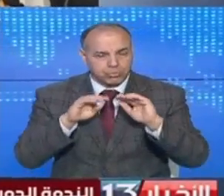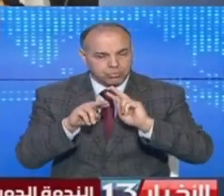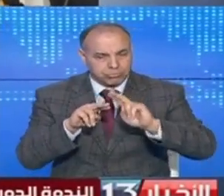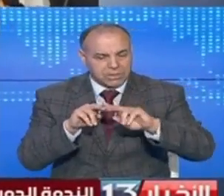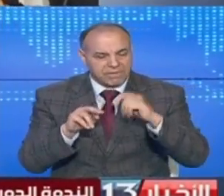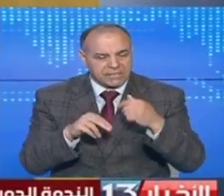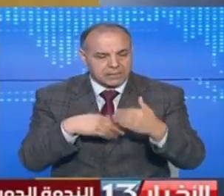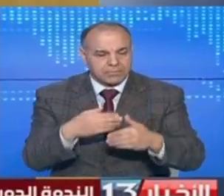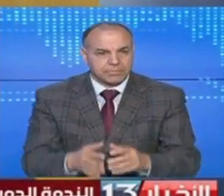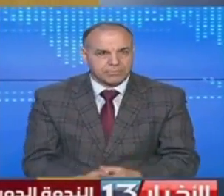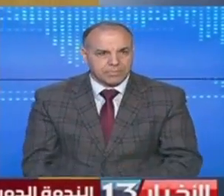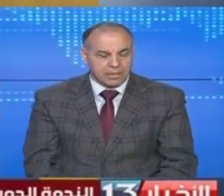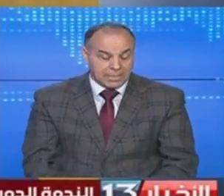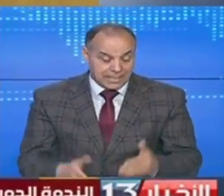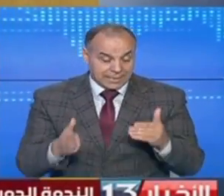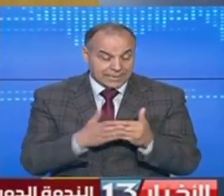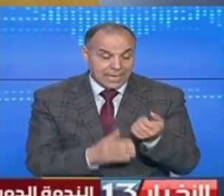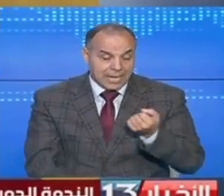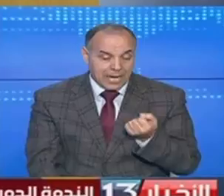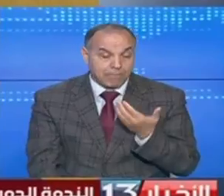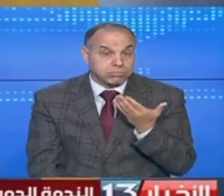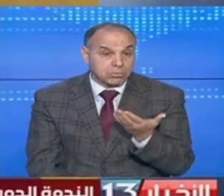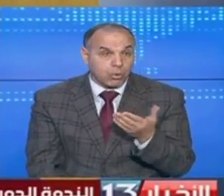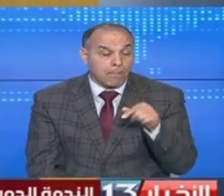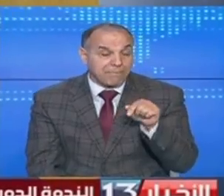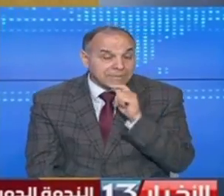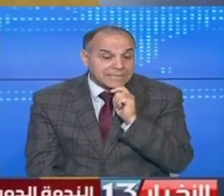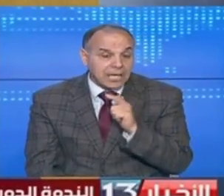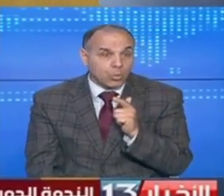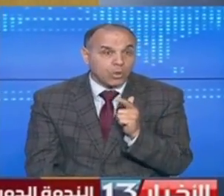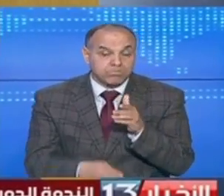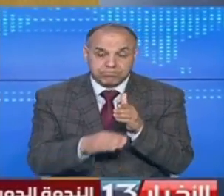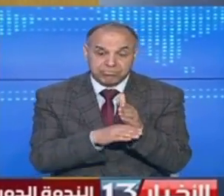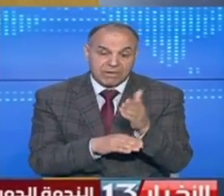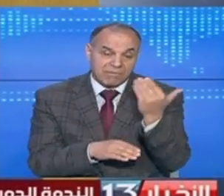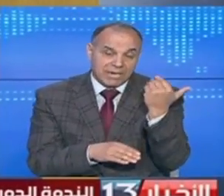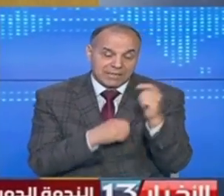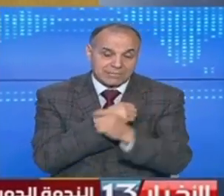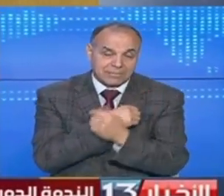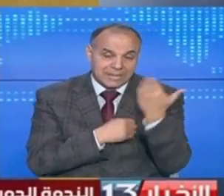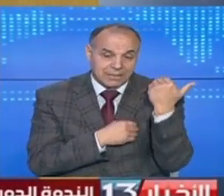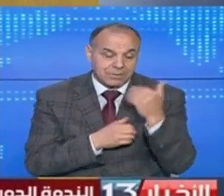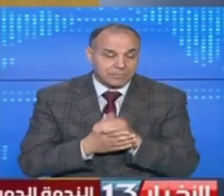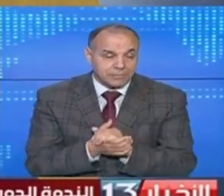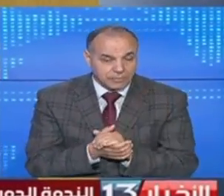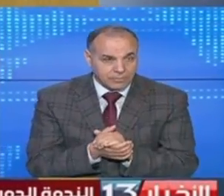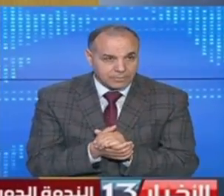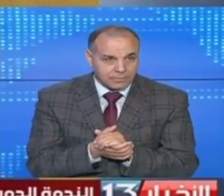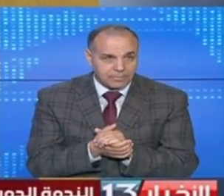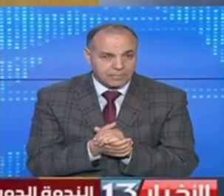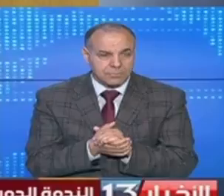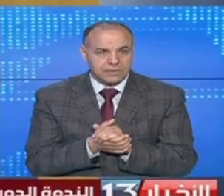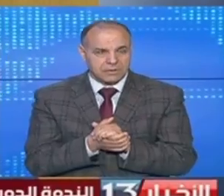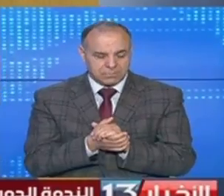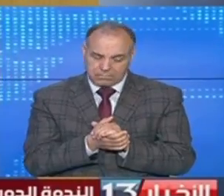متواصله عن نتحدى الارهاب لم زال قائم الذات ولا عنده العمليه على الاسبوع الفائت هو